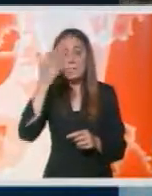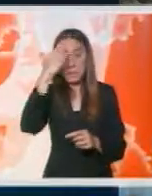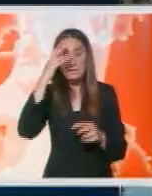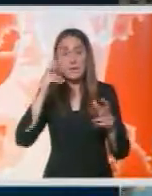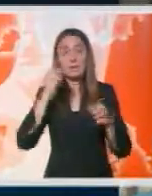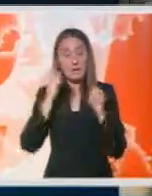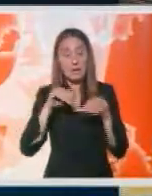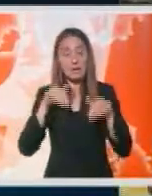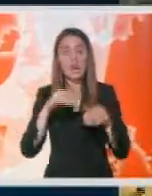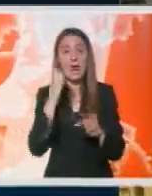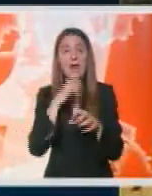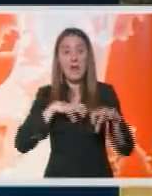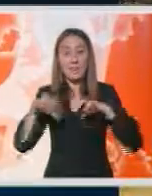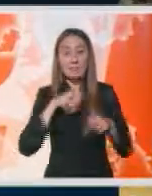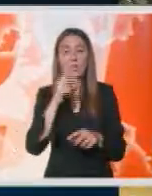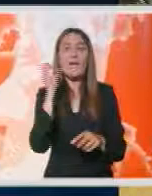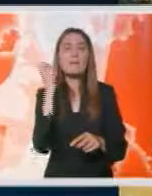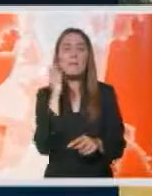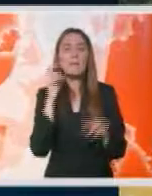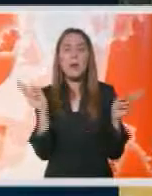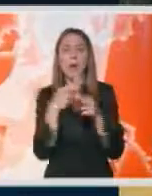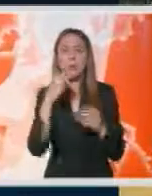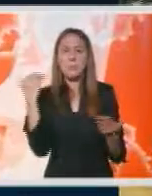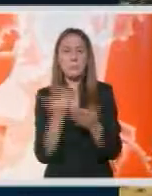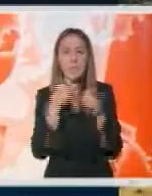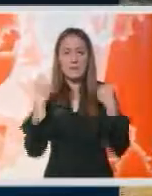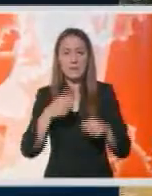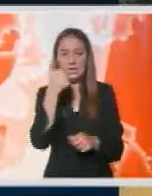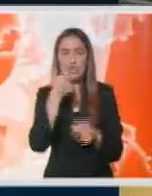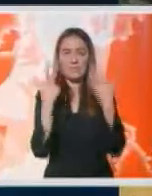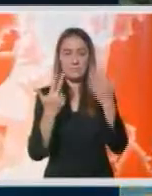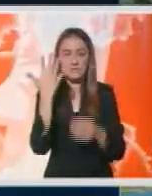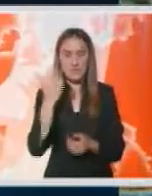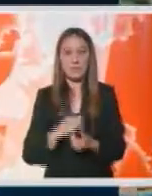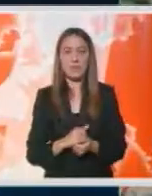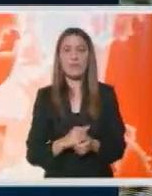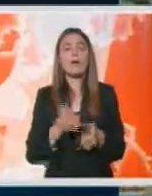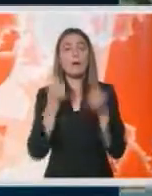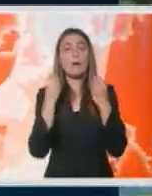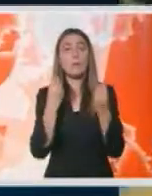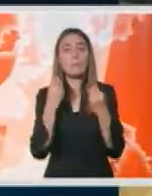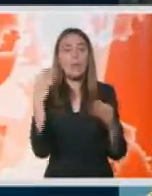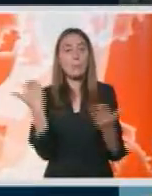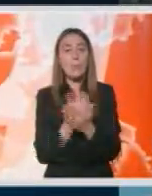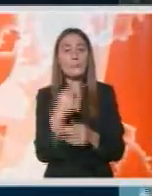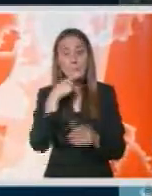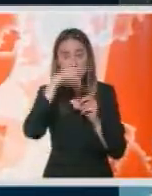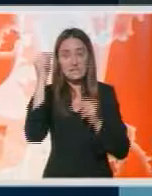Radnički 75-72, Hemofarm lako savladao Metalac 185. Bitnu pobedu zabeležila je Crvena